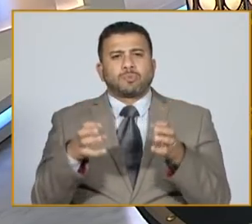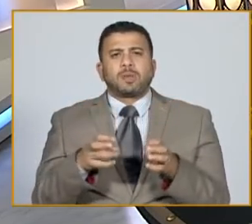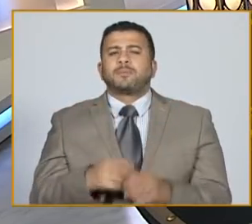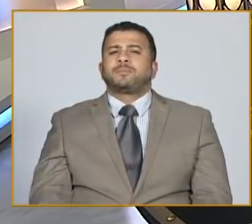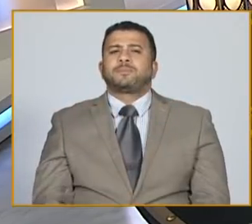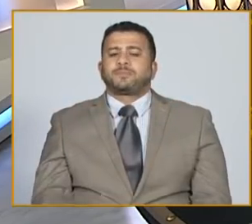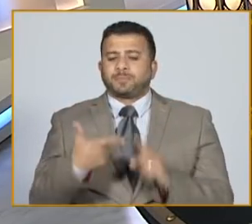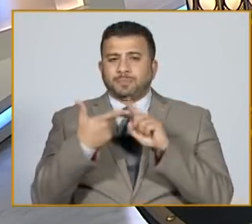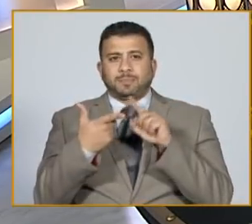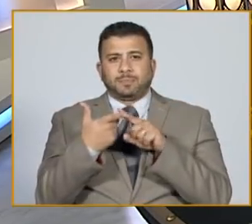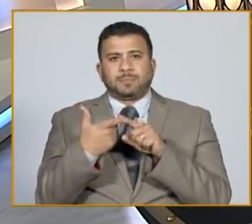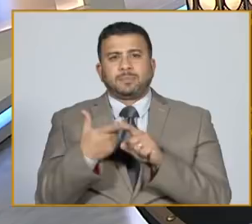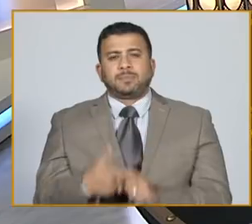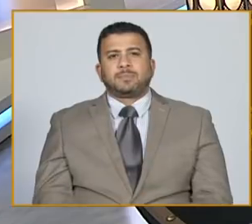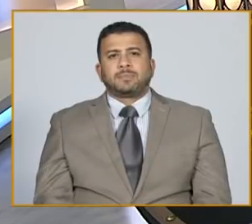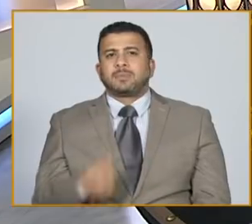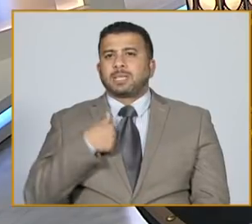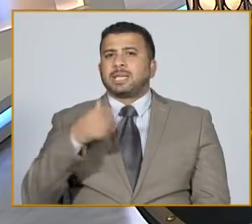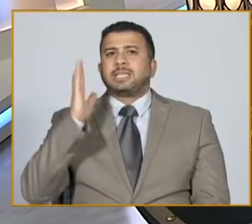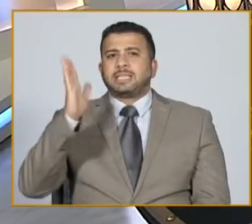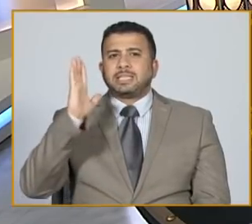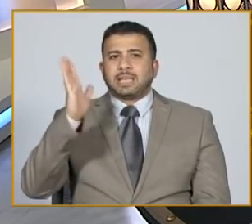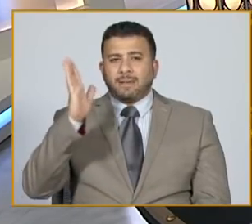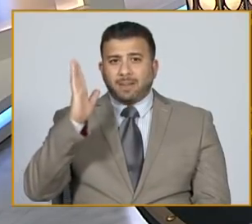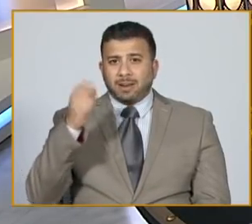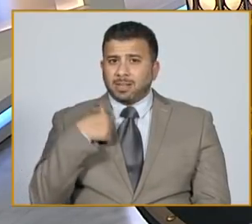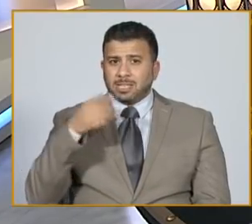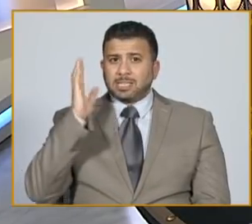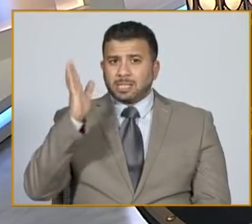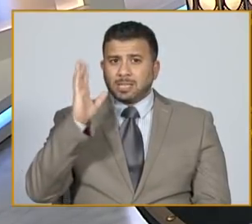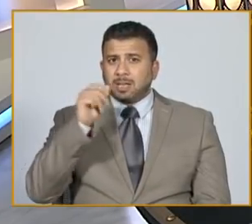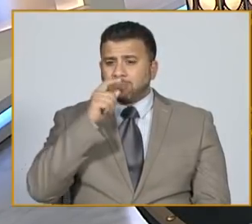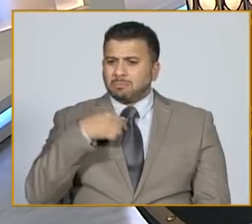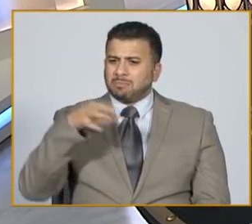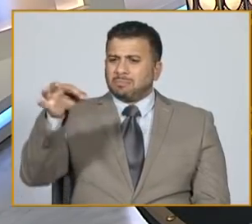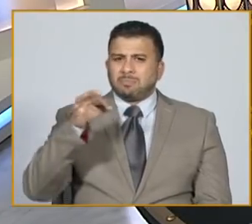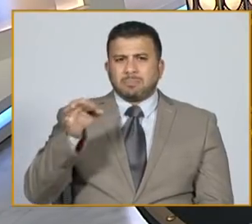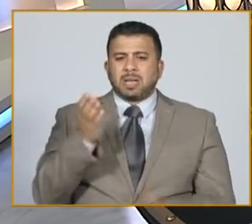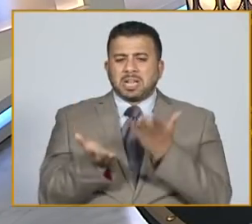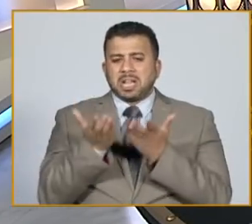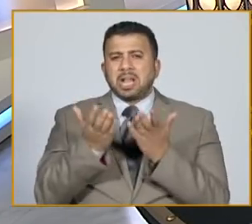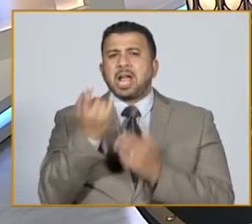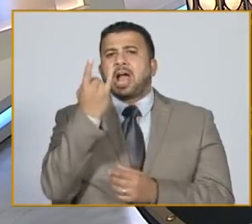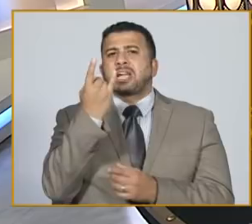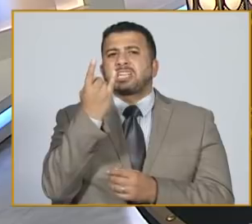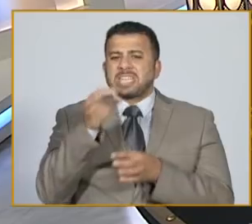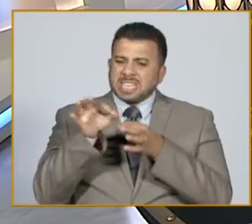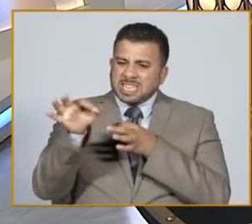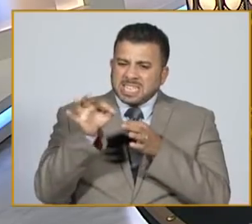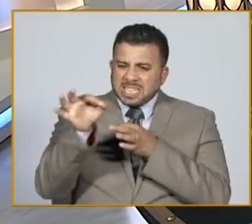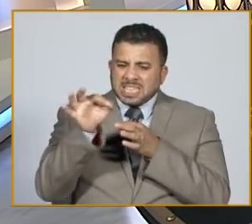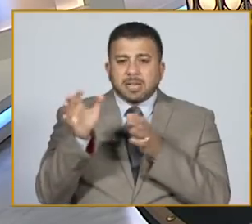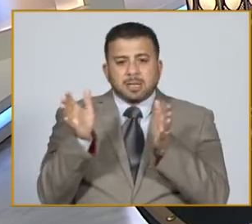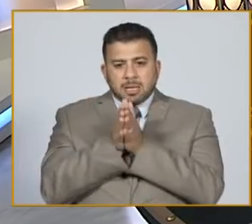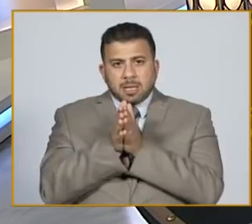السؤال الثاني، إذا كنت في سفر وبقي على بلدي مسافة 10 كيلو، هل أستمر في القصر والجمع؟